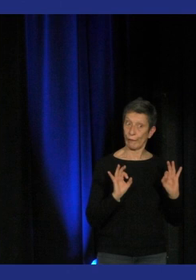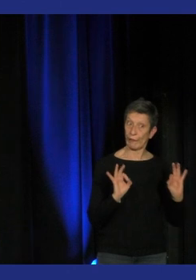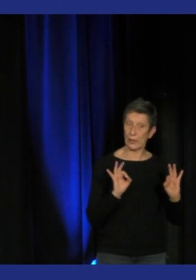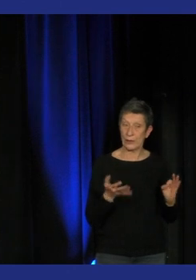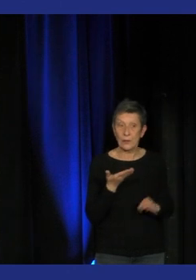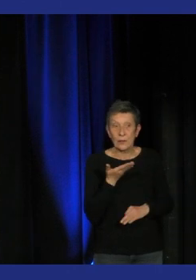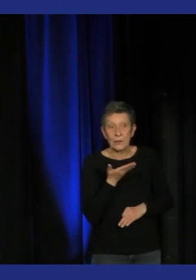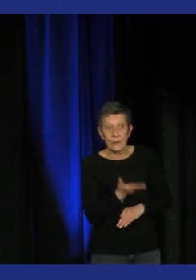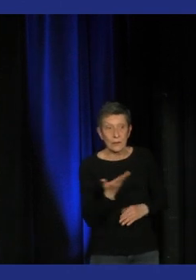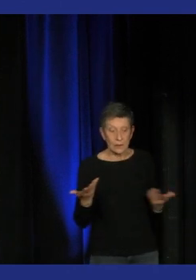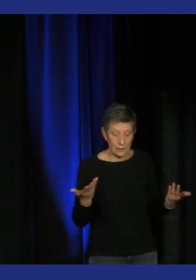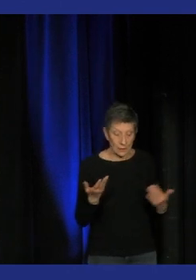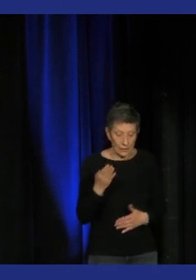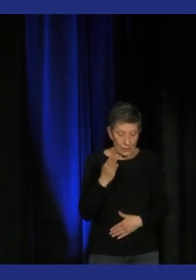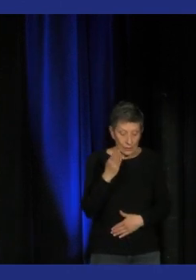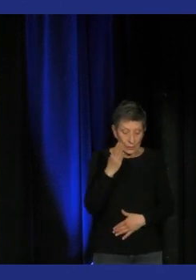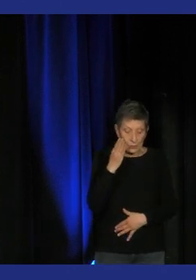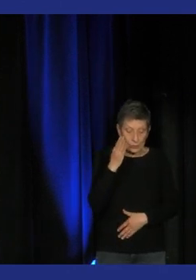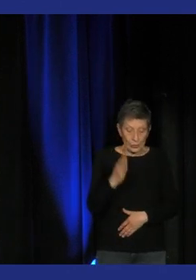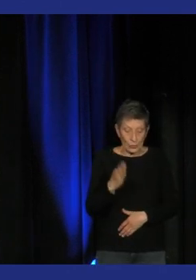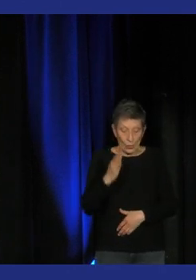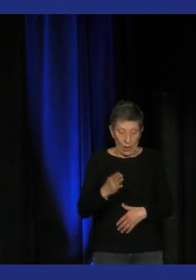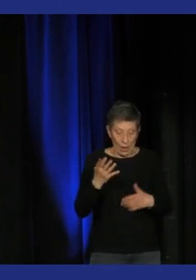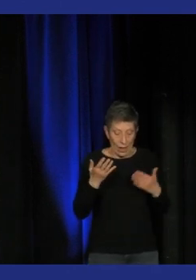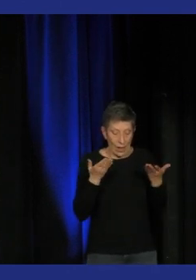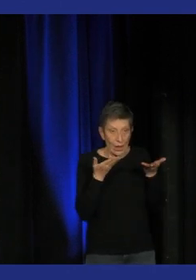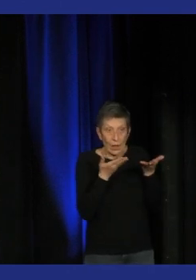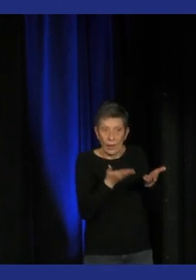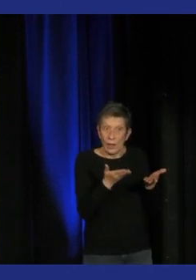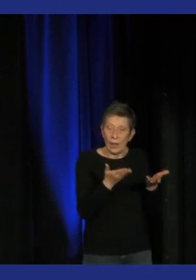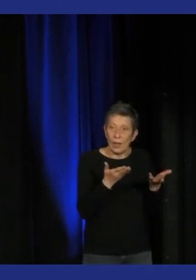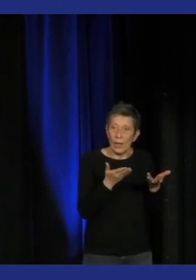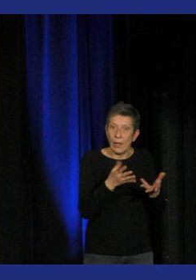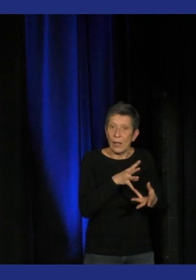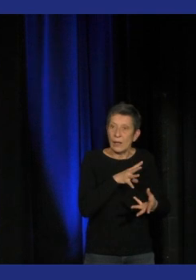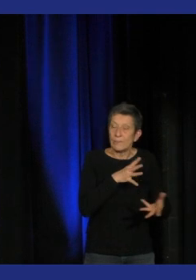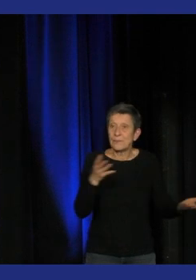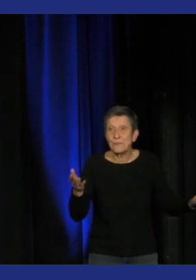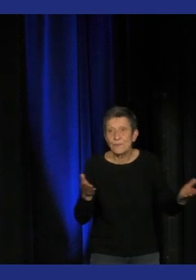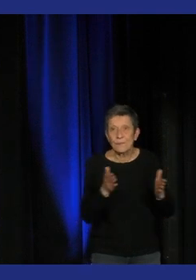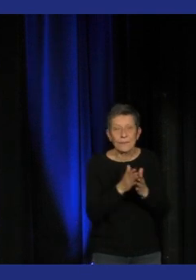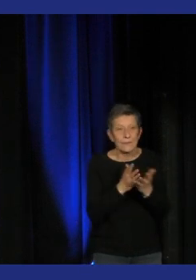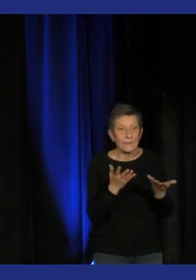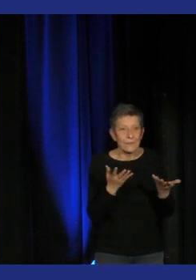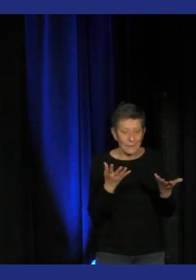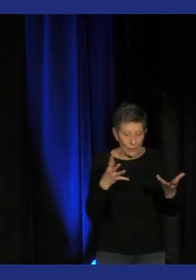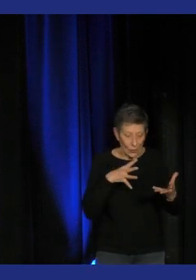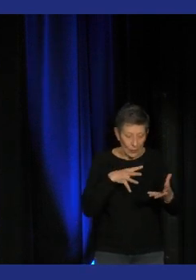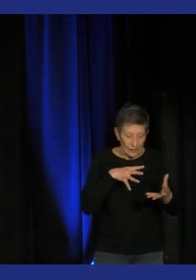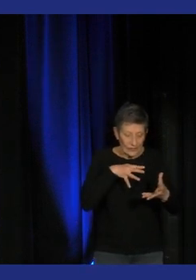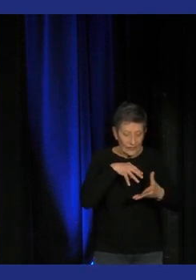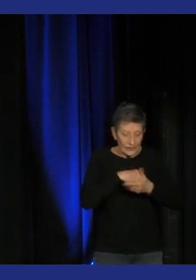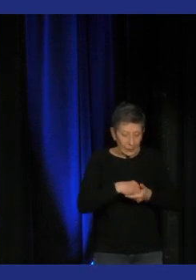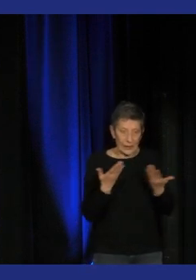besoins qui sont essentialisés, comme on dit, naturalisés, qui font partie de notre quotidien, de